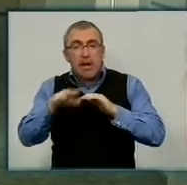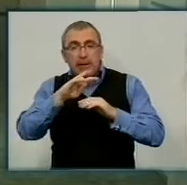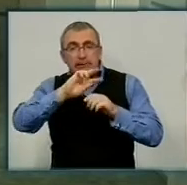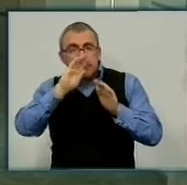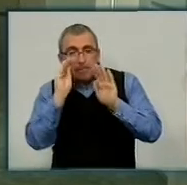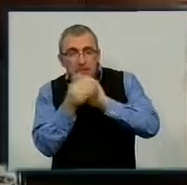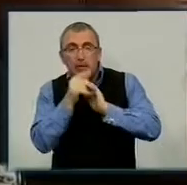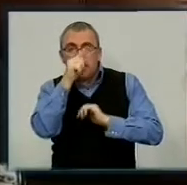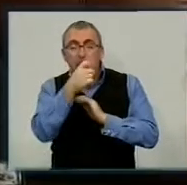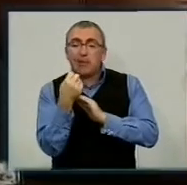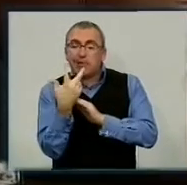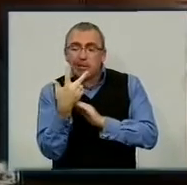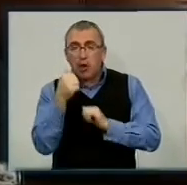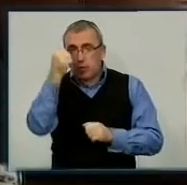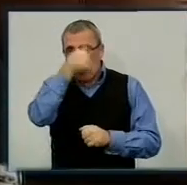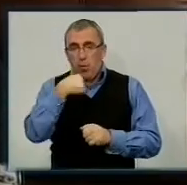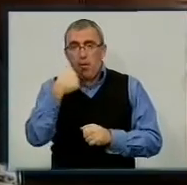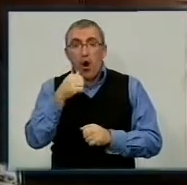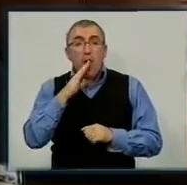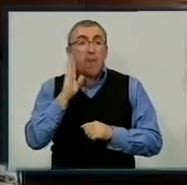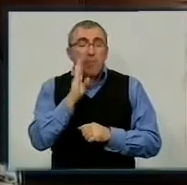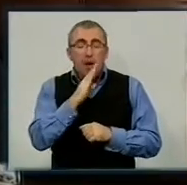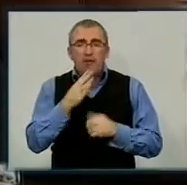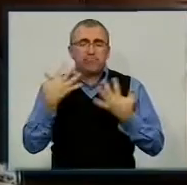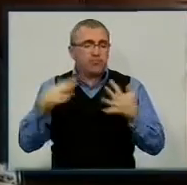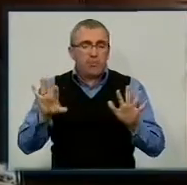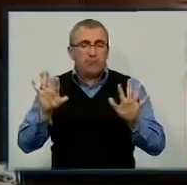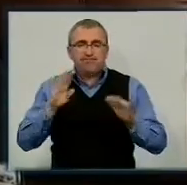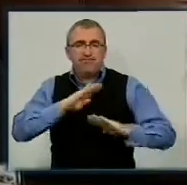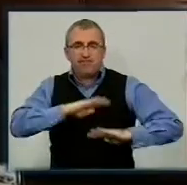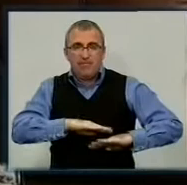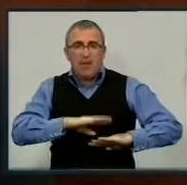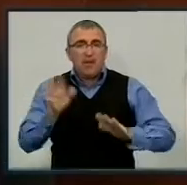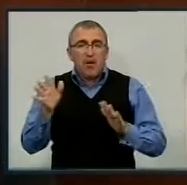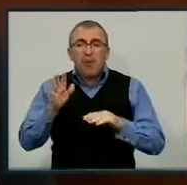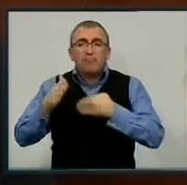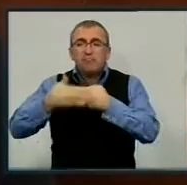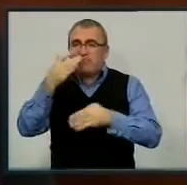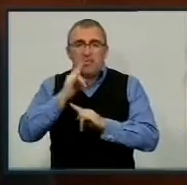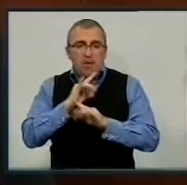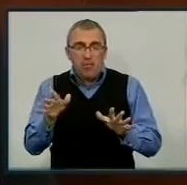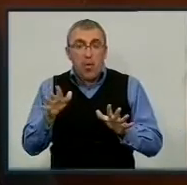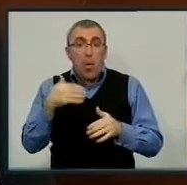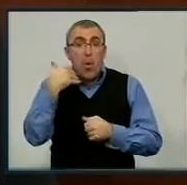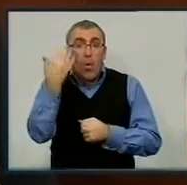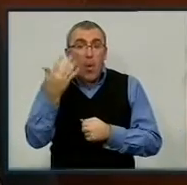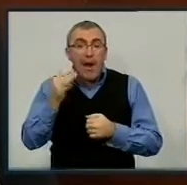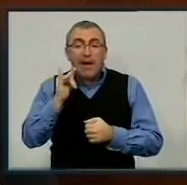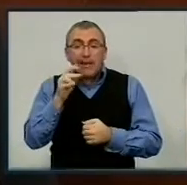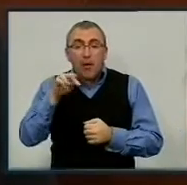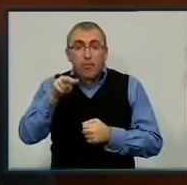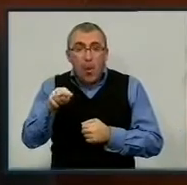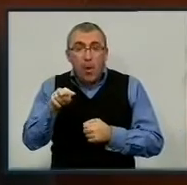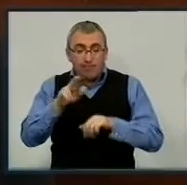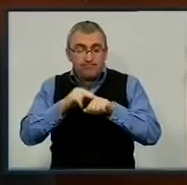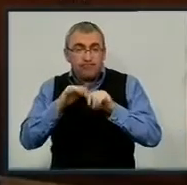13 років жінка втратила будь-яке сподівання на те що вбивцю її сина покарають Надія з'явилась коли Інтерпол вийшов на